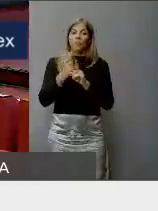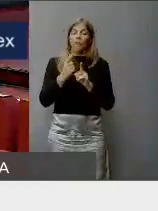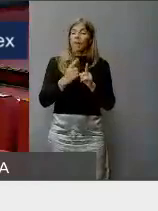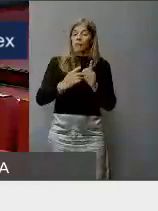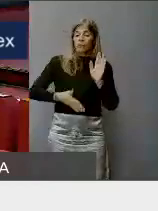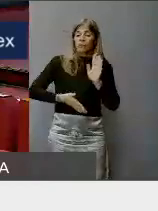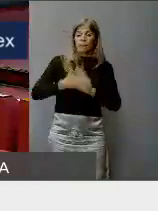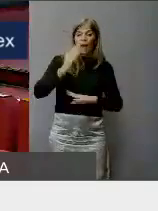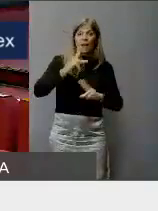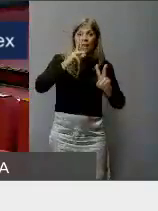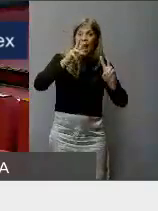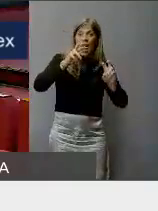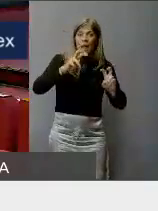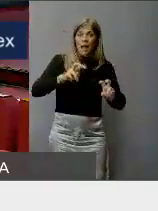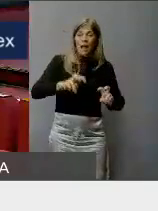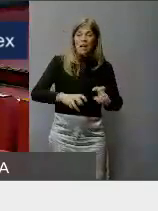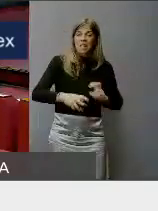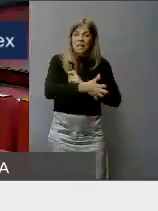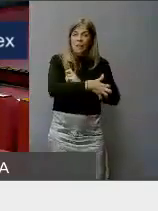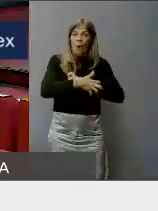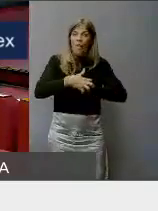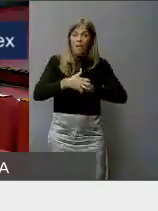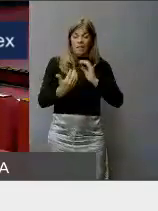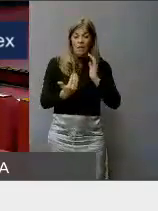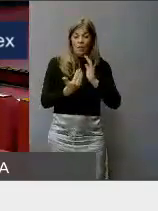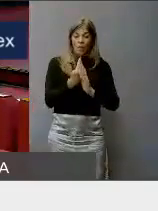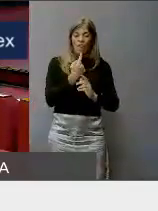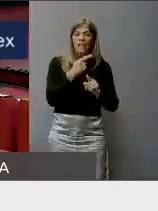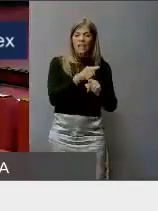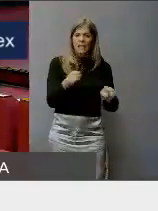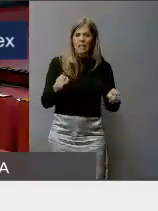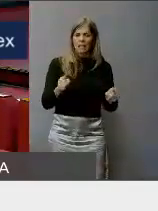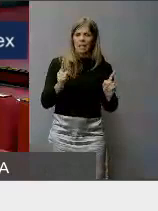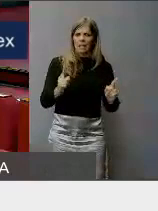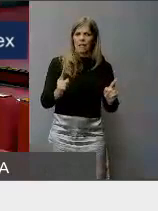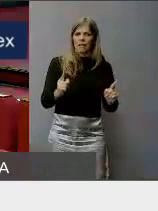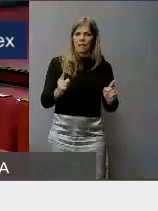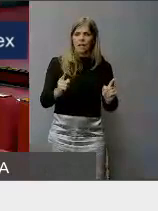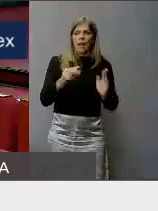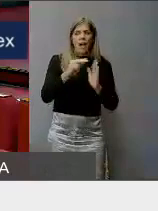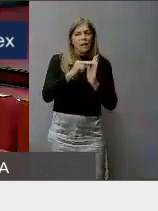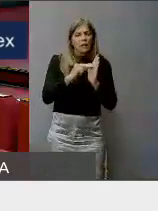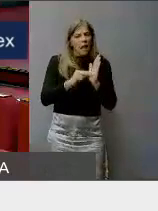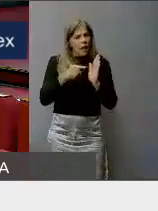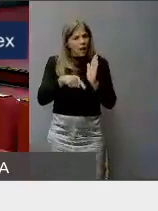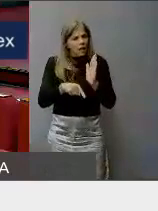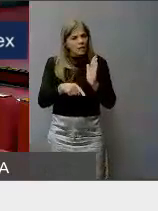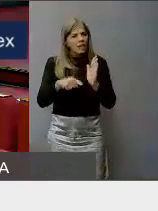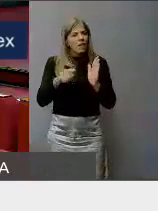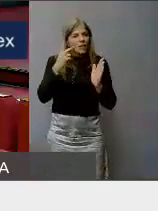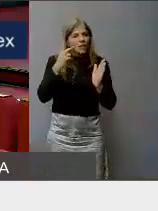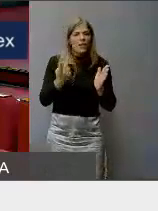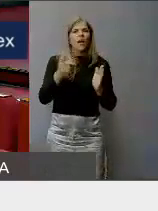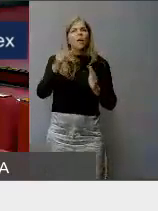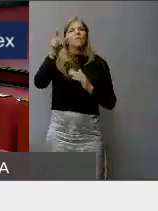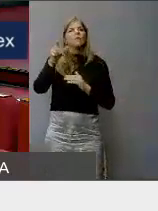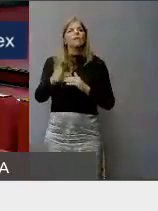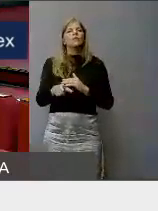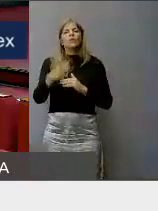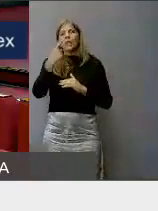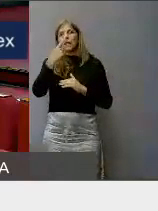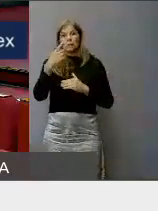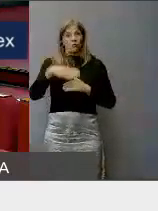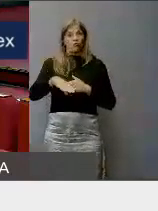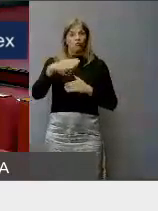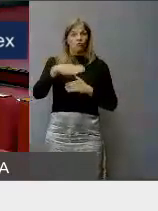povertà e potremo lavorare su questi dati per capire profilare il genovese ora genovese che